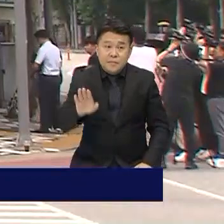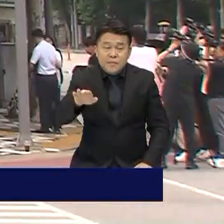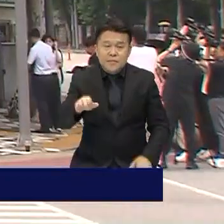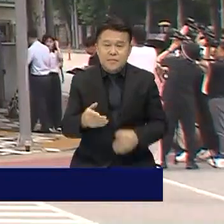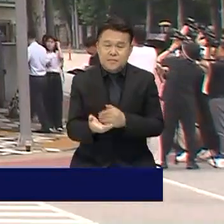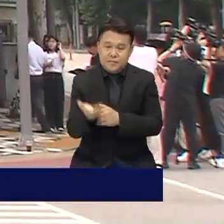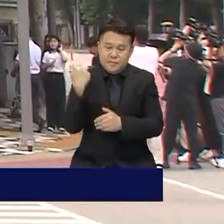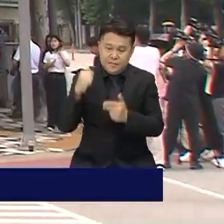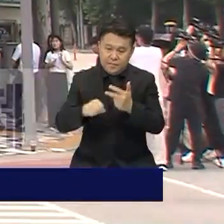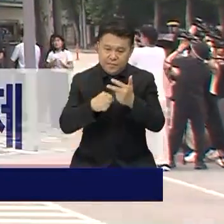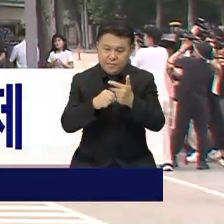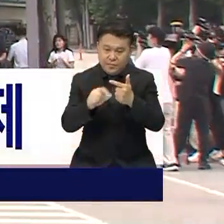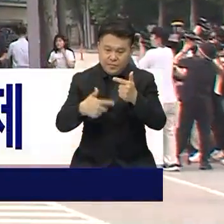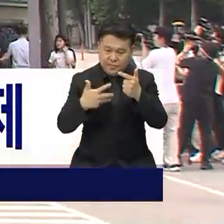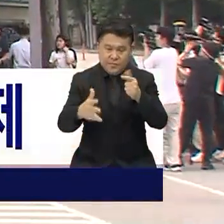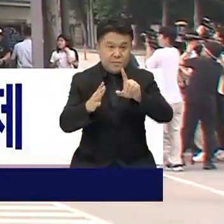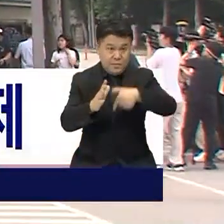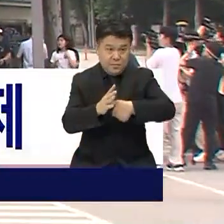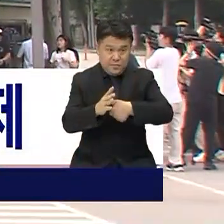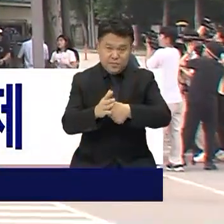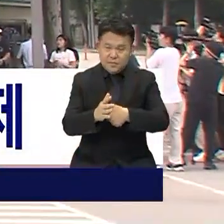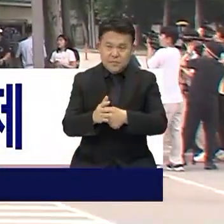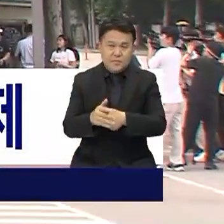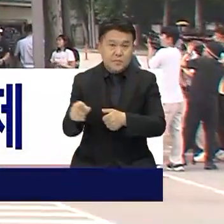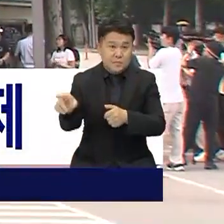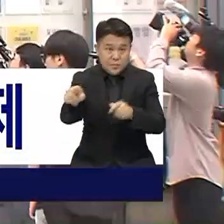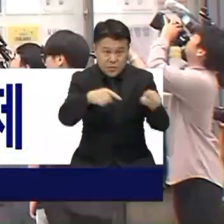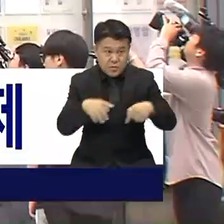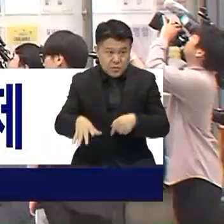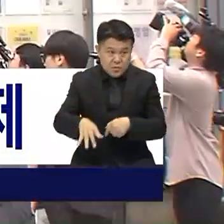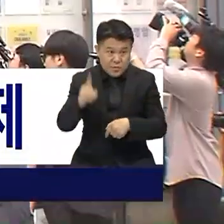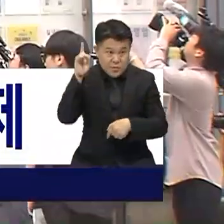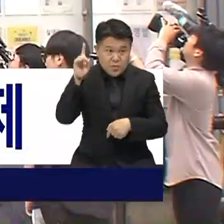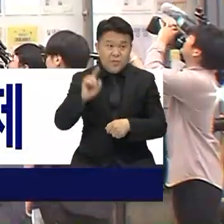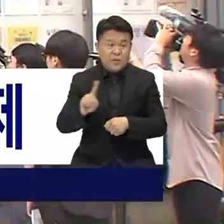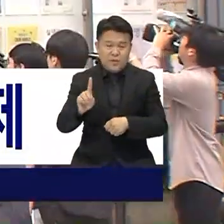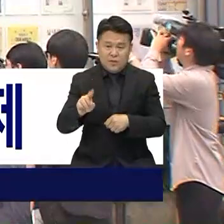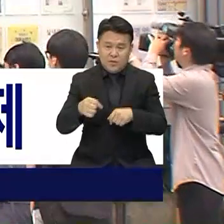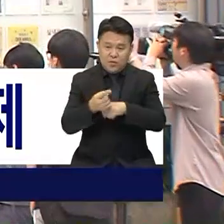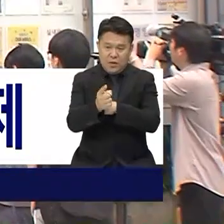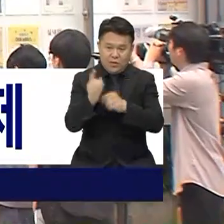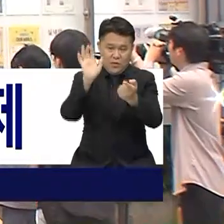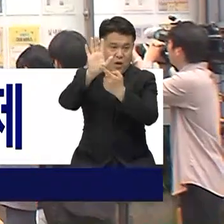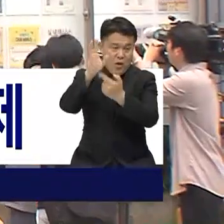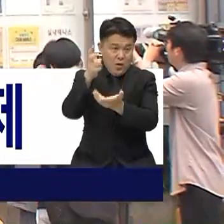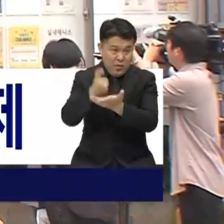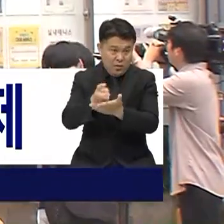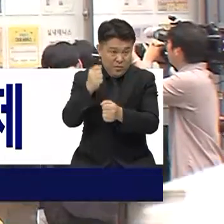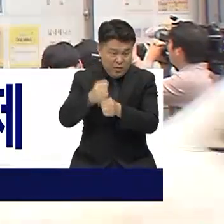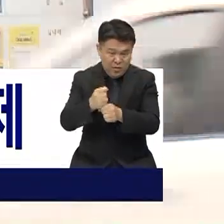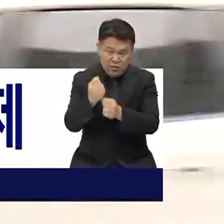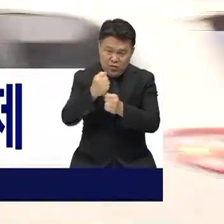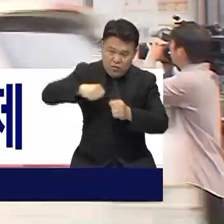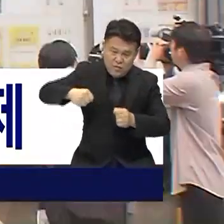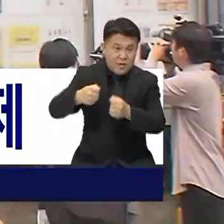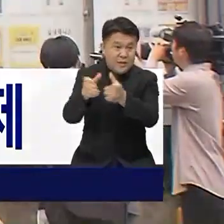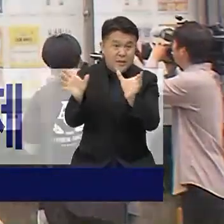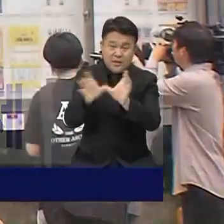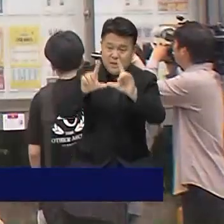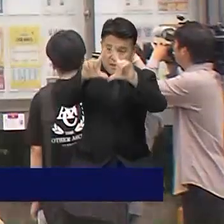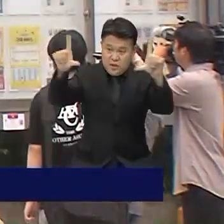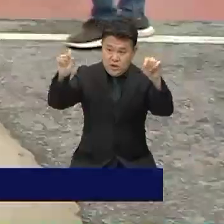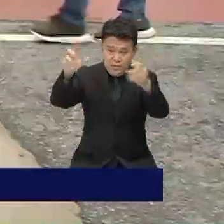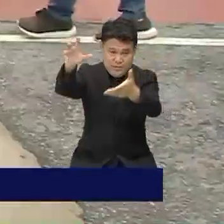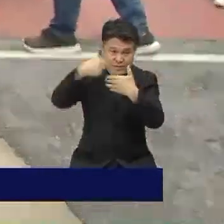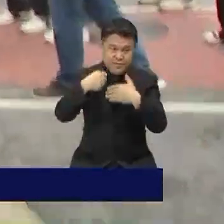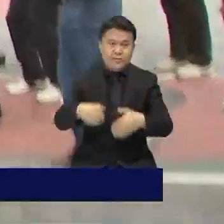광역 지방자치단체로서는 처음으로 5개 광고물 조례를 만든 인천에서 관할구청이 조례를 위반한 정당 현수막 철거에 나선